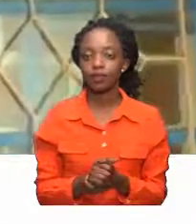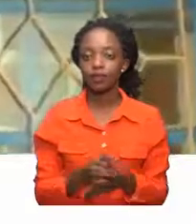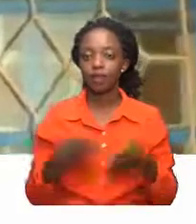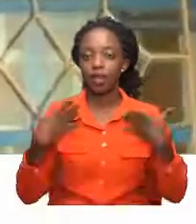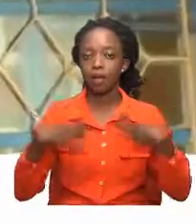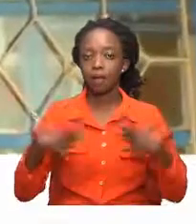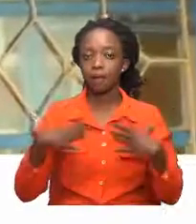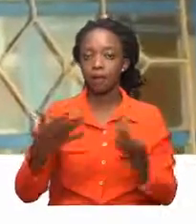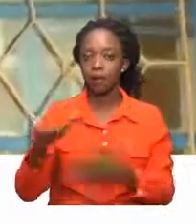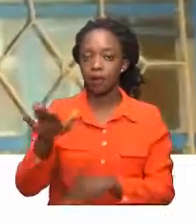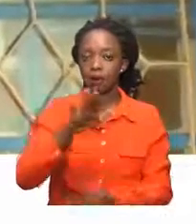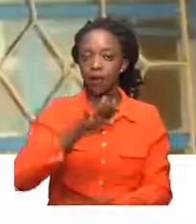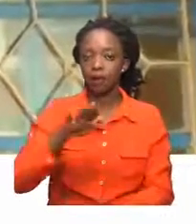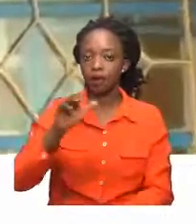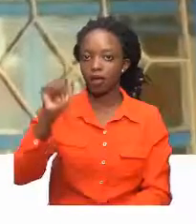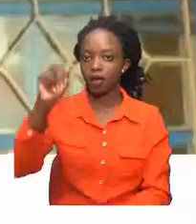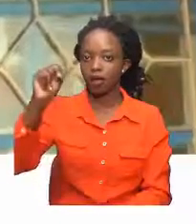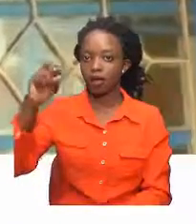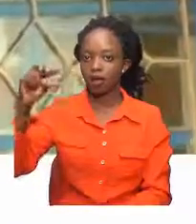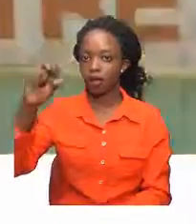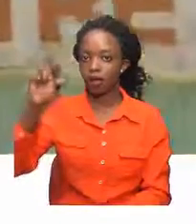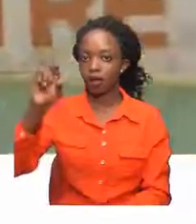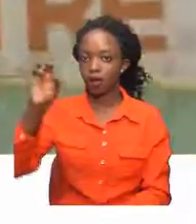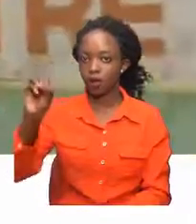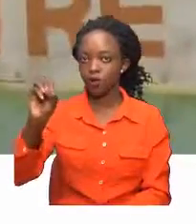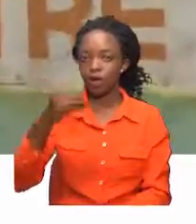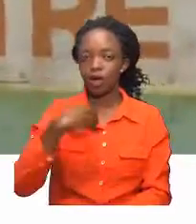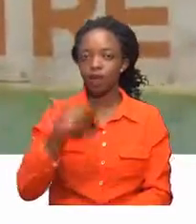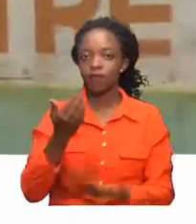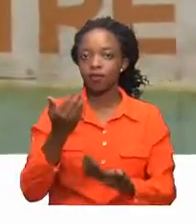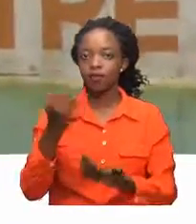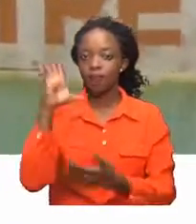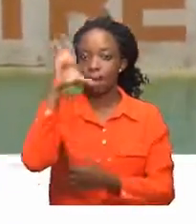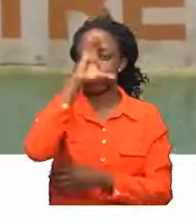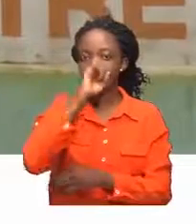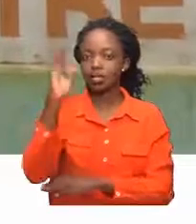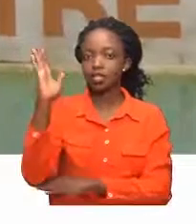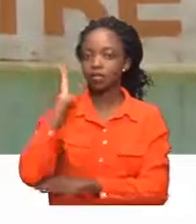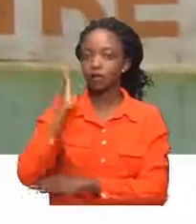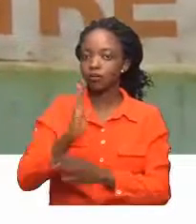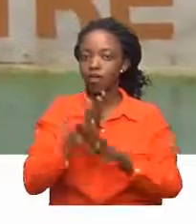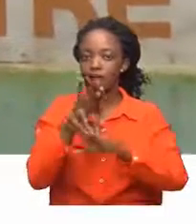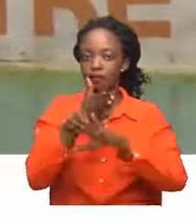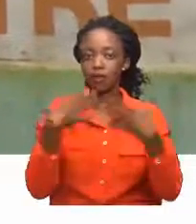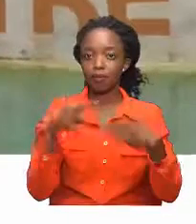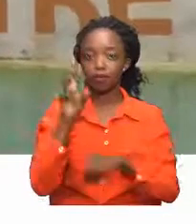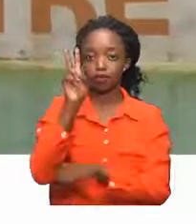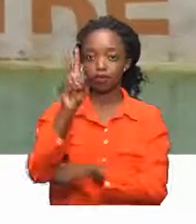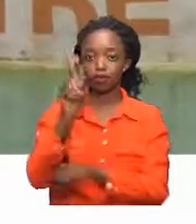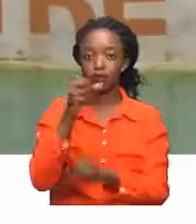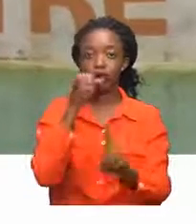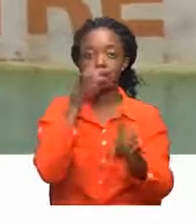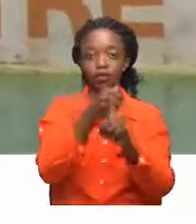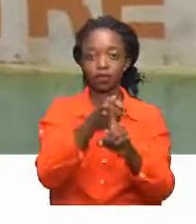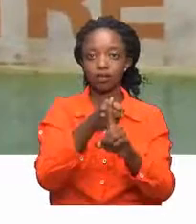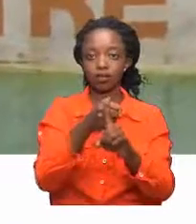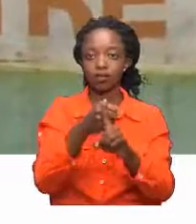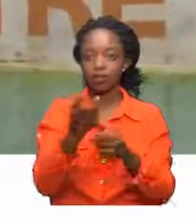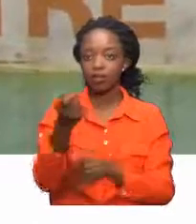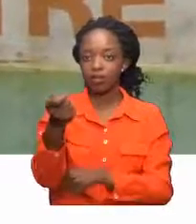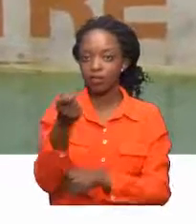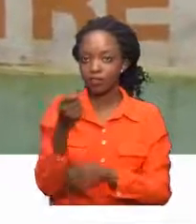Wenyeji wa Angrom, kijiji cha Teso, wanakumbwa na ukosefu wa usalama baada ya watu wawili kujeruhiwa na